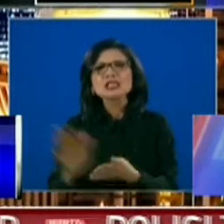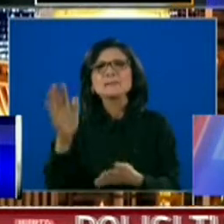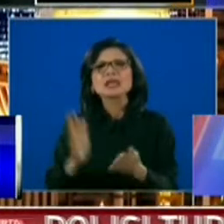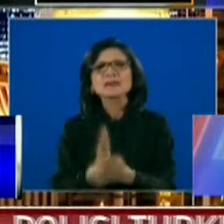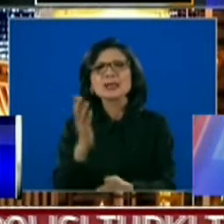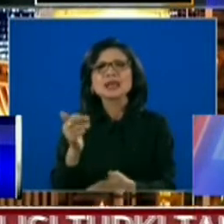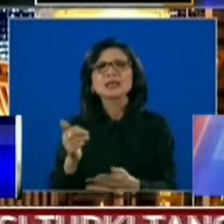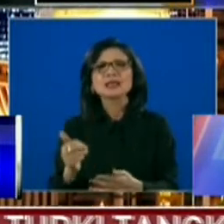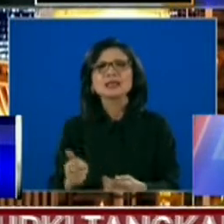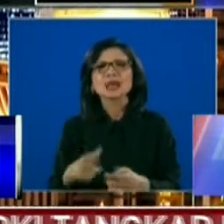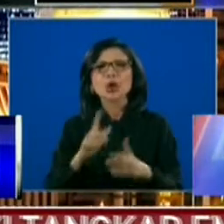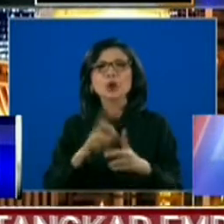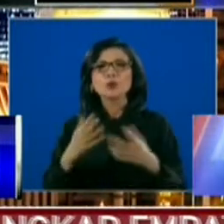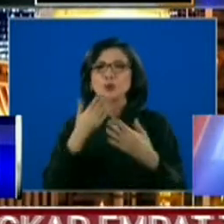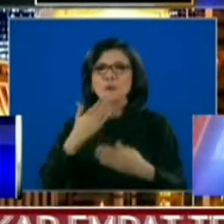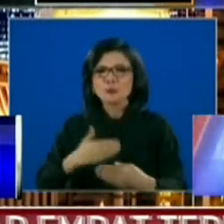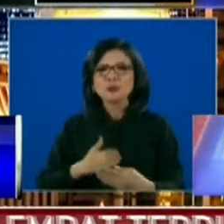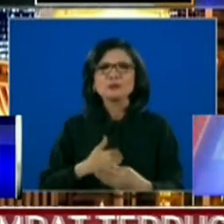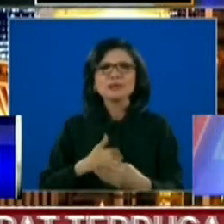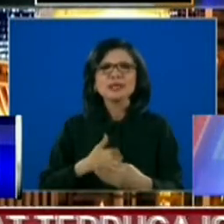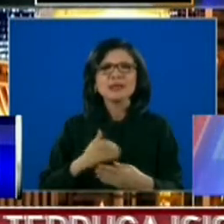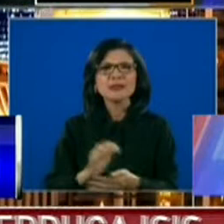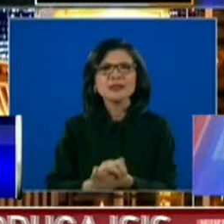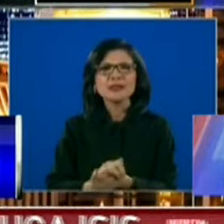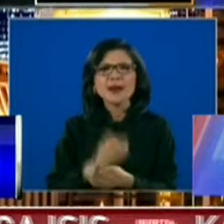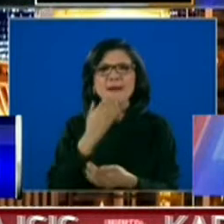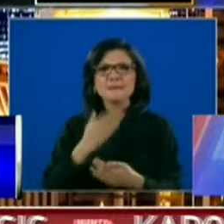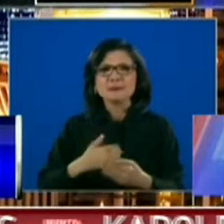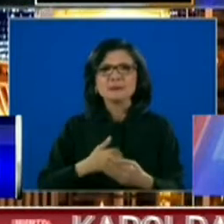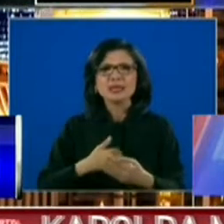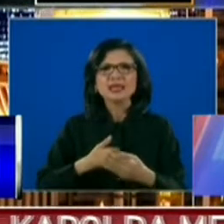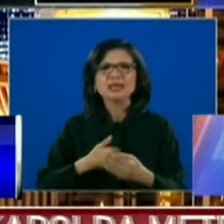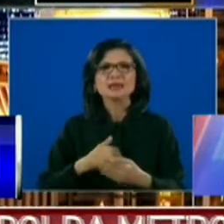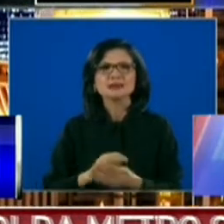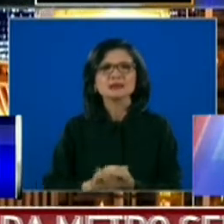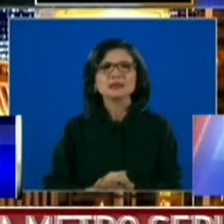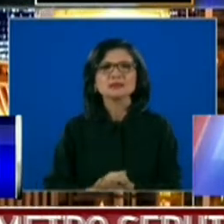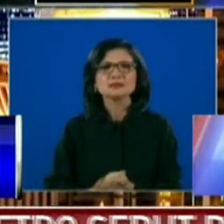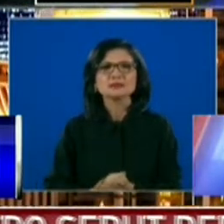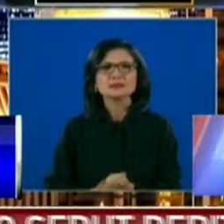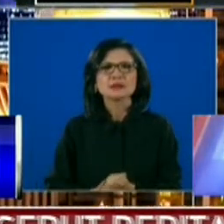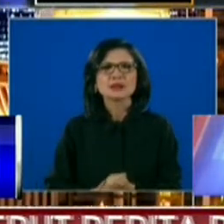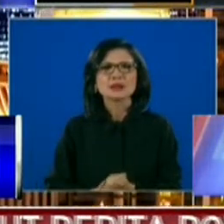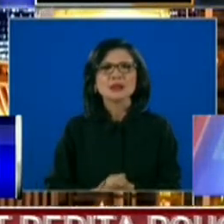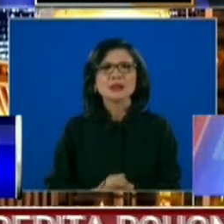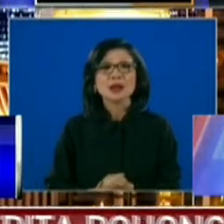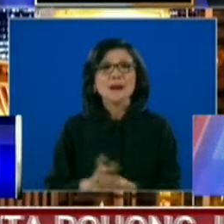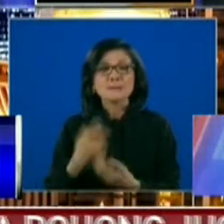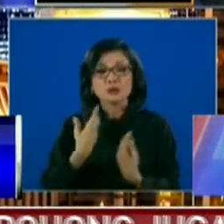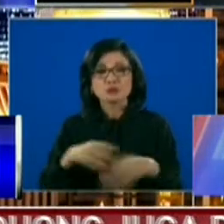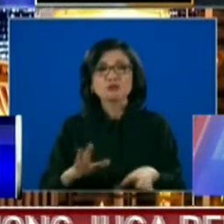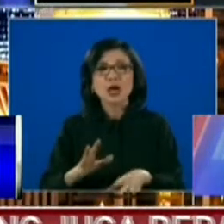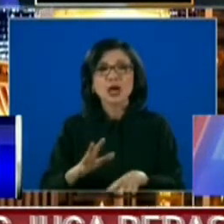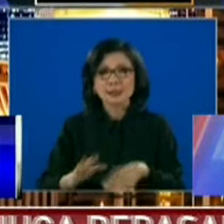warga Jakarta untuk memiliki mimpinya, yaitu rumah yang selama ini mereka idam-idamkan. Banyak sudah